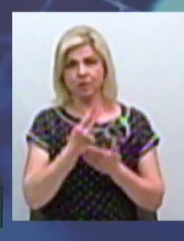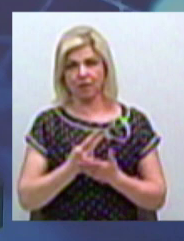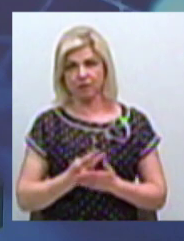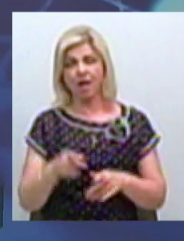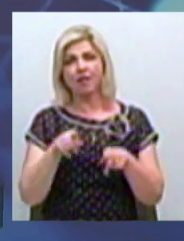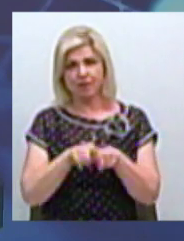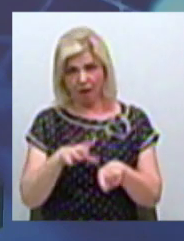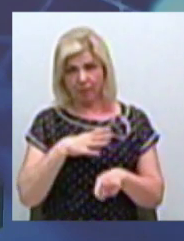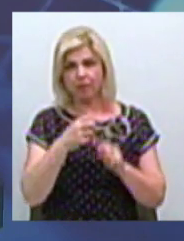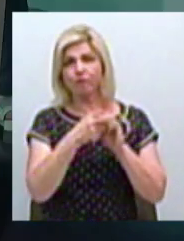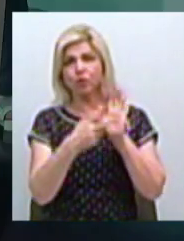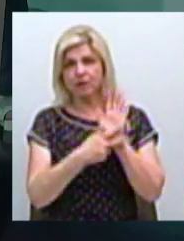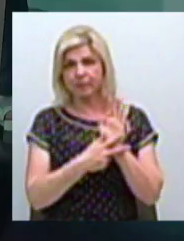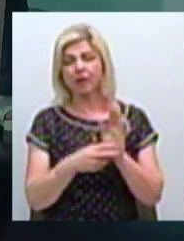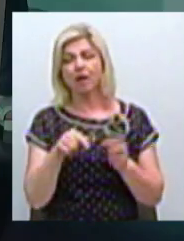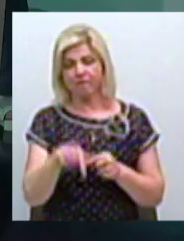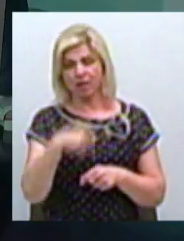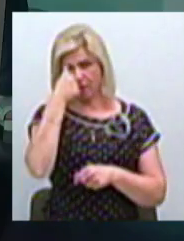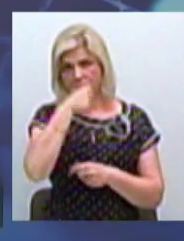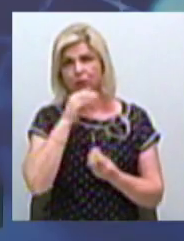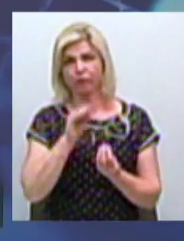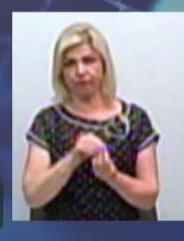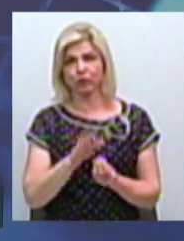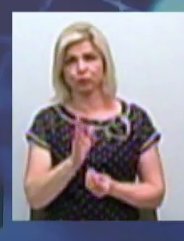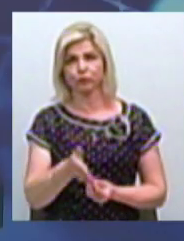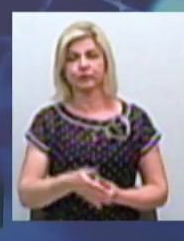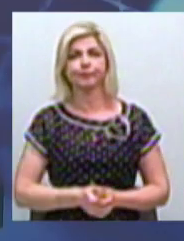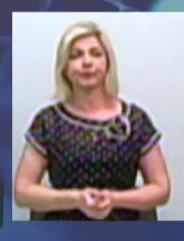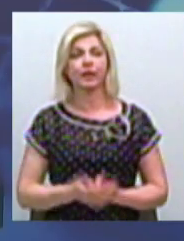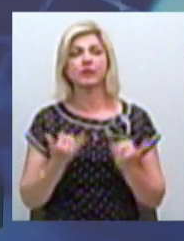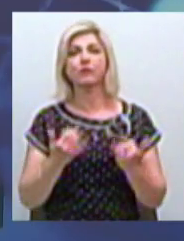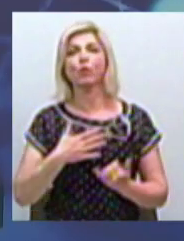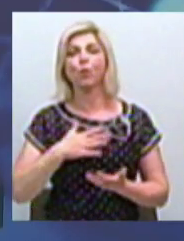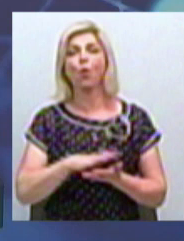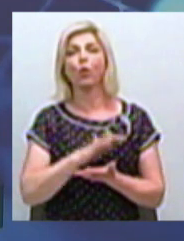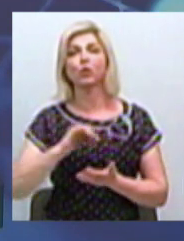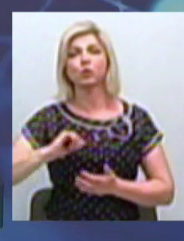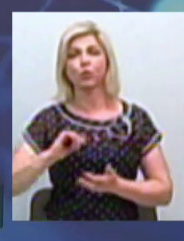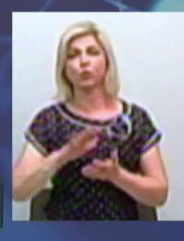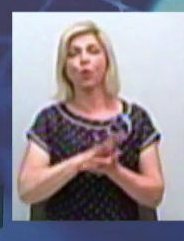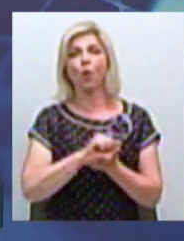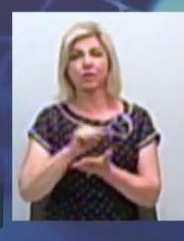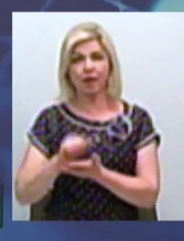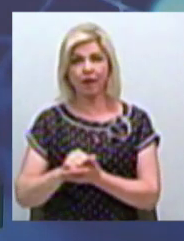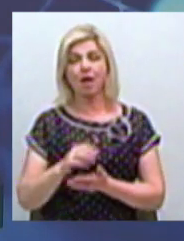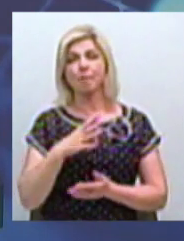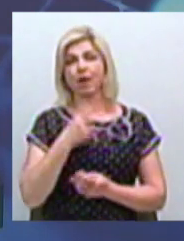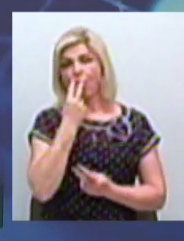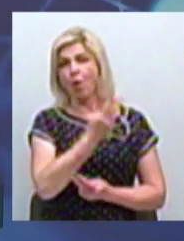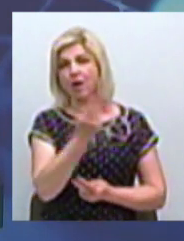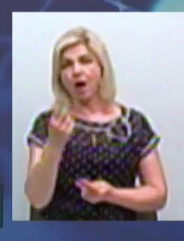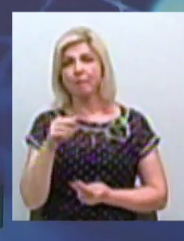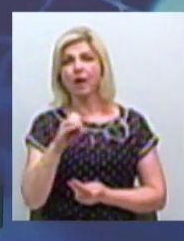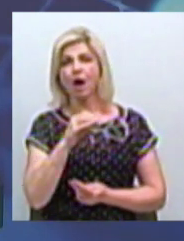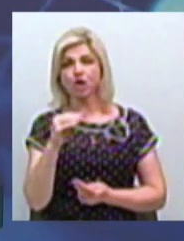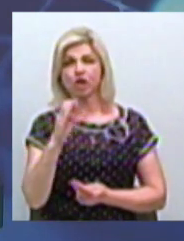в 2018 году, так буде і в этом году. Сьогодні мої колеги Катерина Лисюк та Сергій Куропятник оглянули пляж